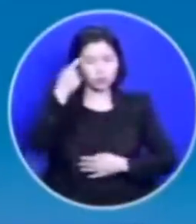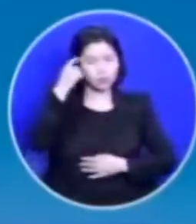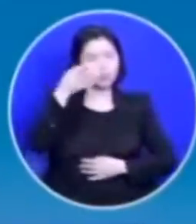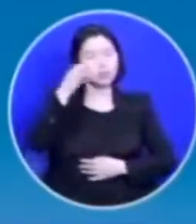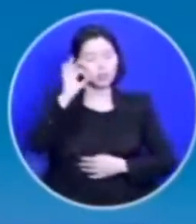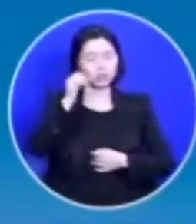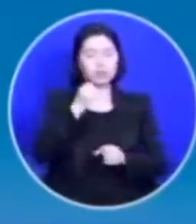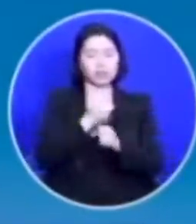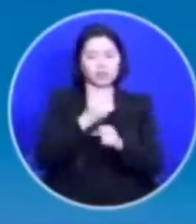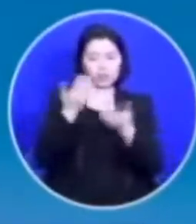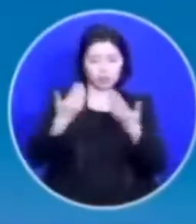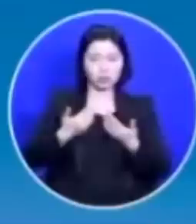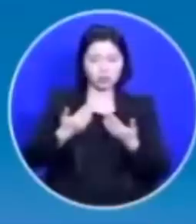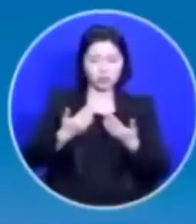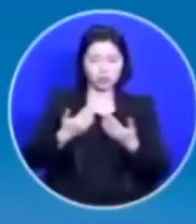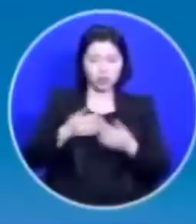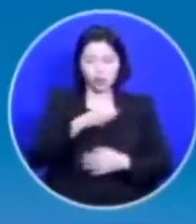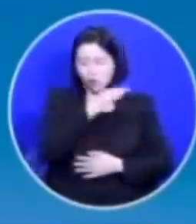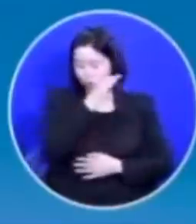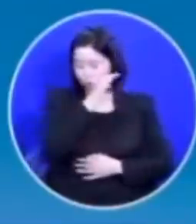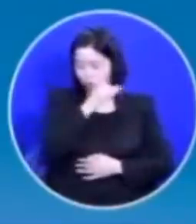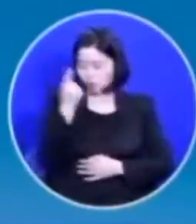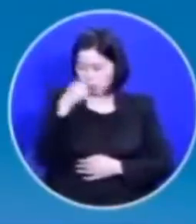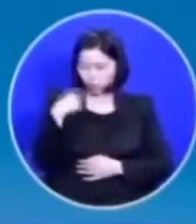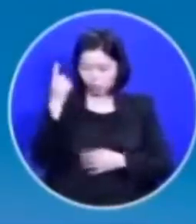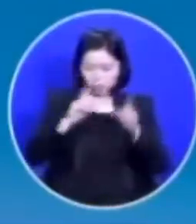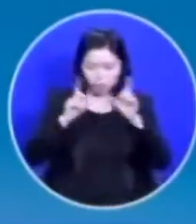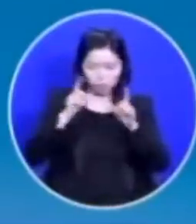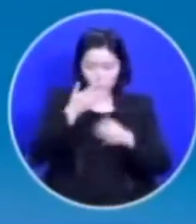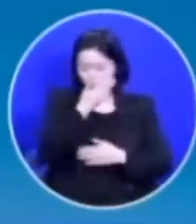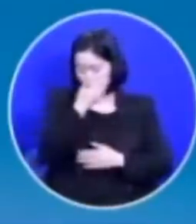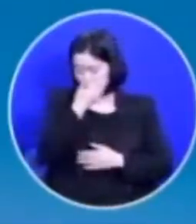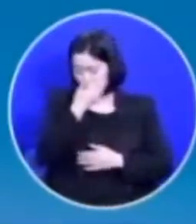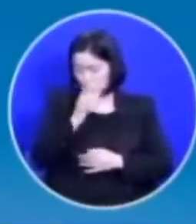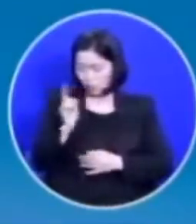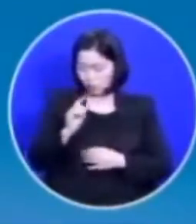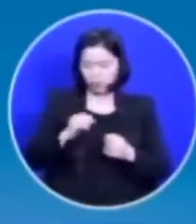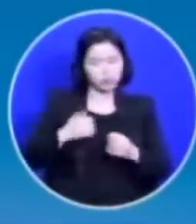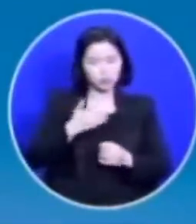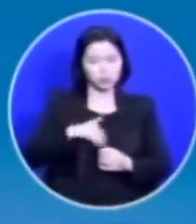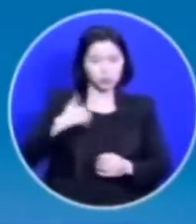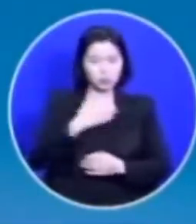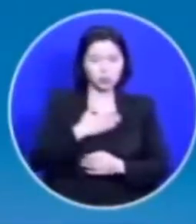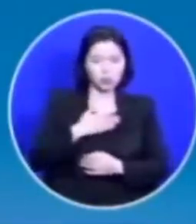주셔서 부끄러 얼굴을 가리며 어찌할 바를 모를 것 같습니다